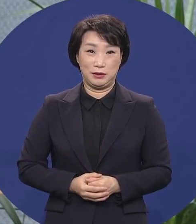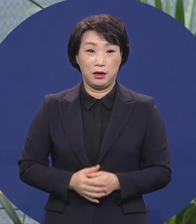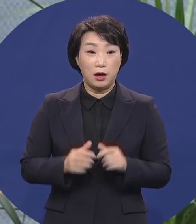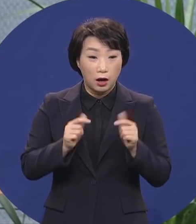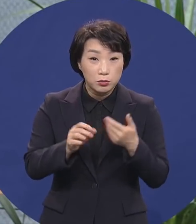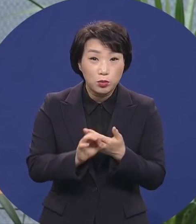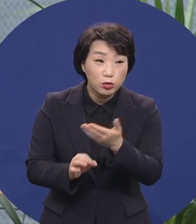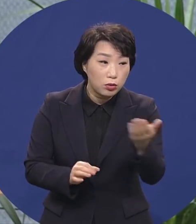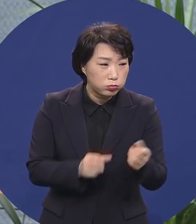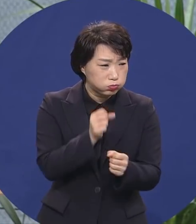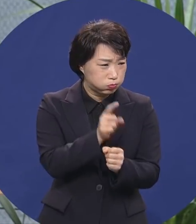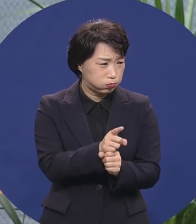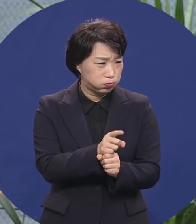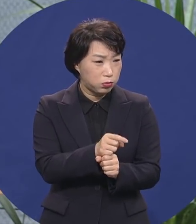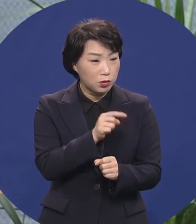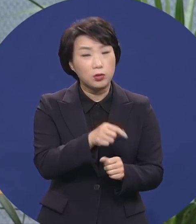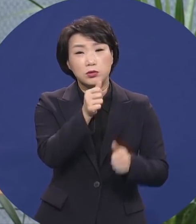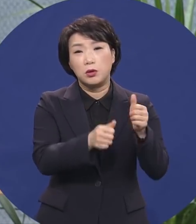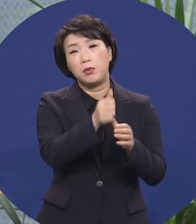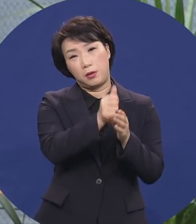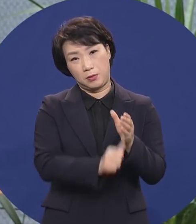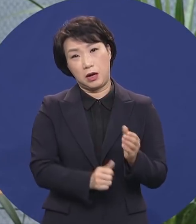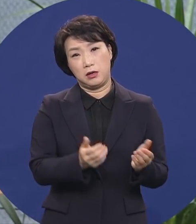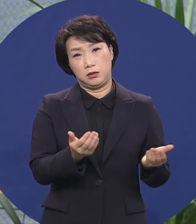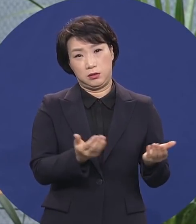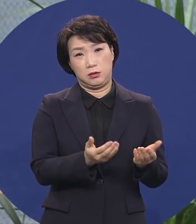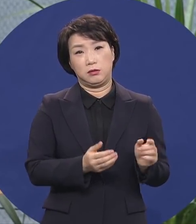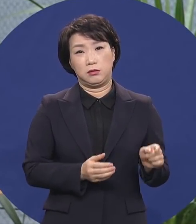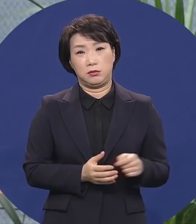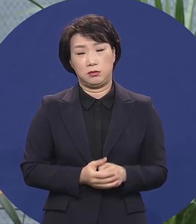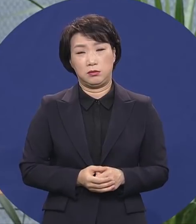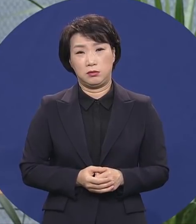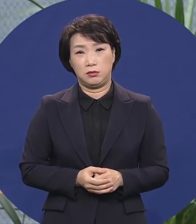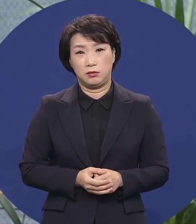그렇지 못하면 이미 그는 시험 든 것이다.